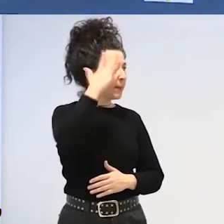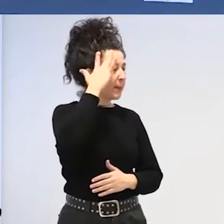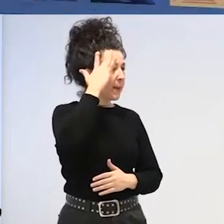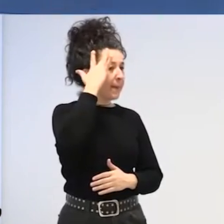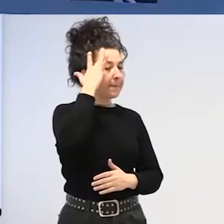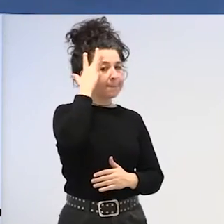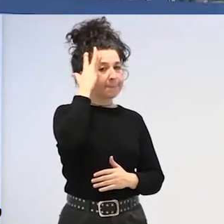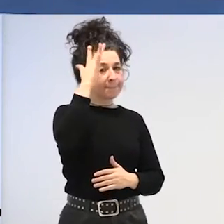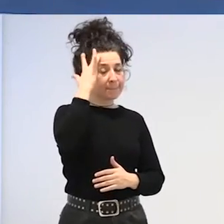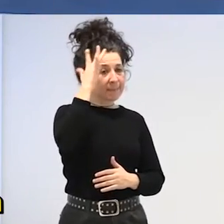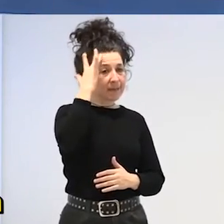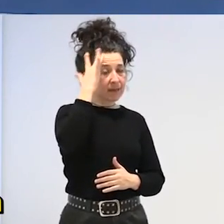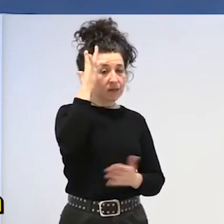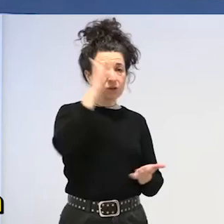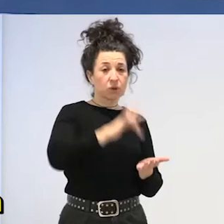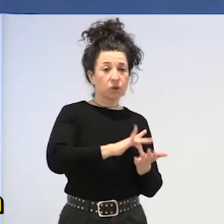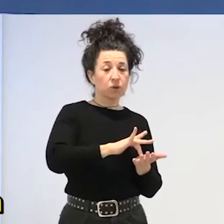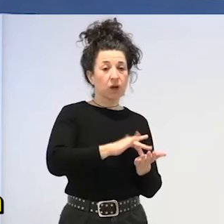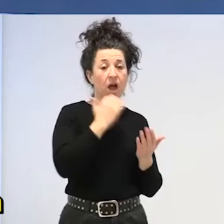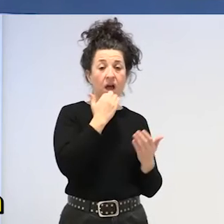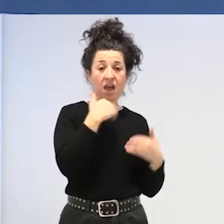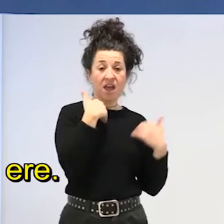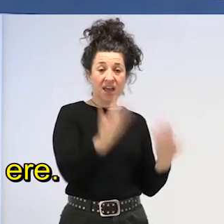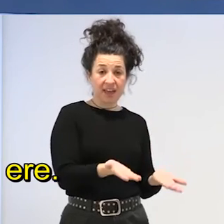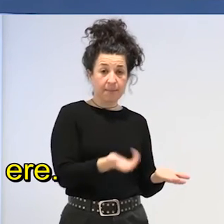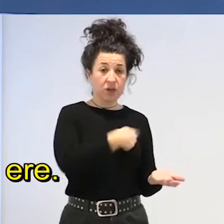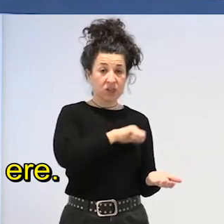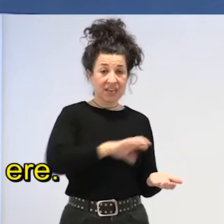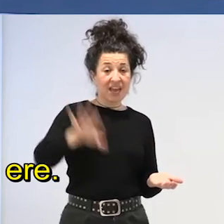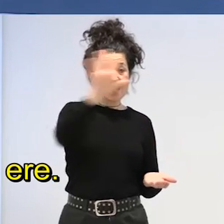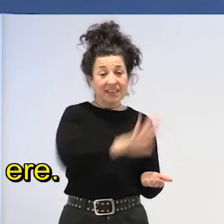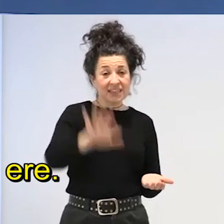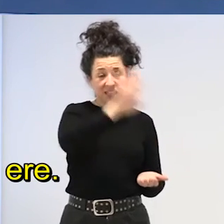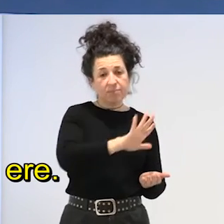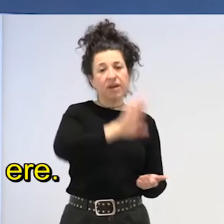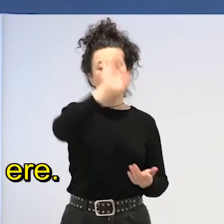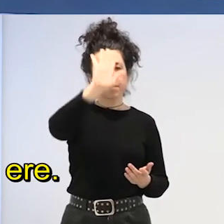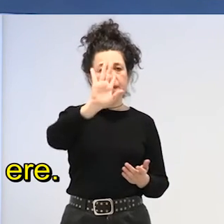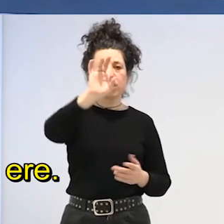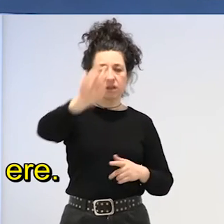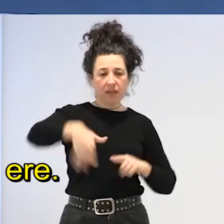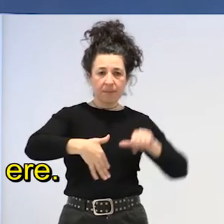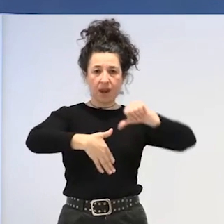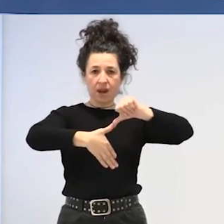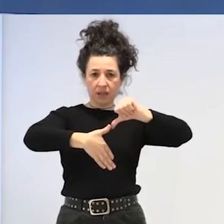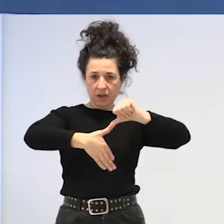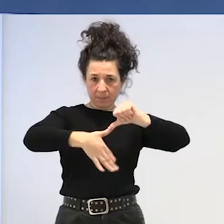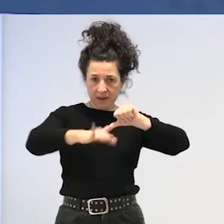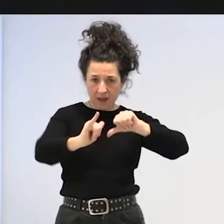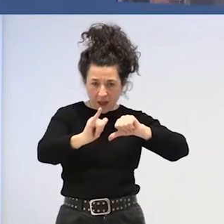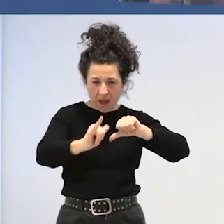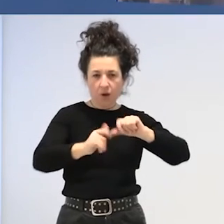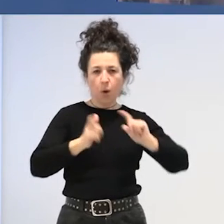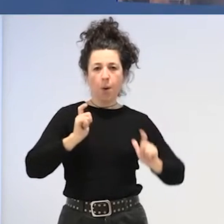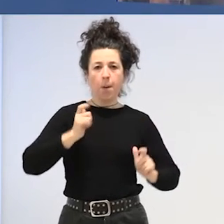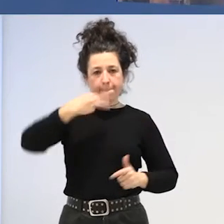Gazteleratzen badira adibideak hemen espainol estatua, baina en Latinoamerikoan edo, baita ere, nipustu bai. Mexikoan